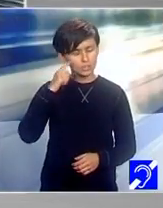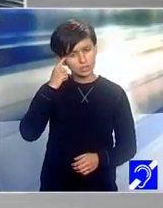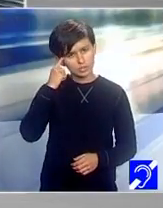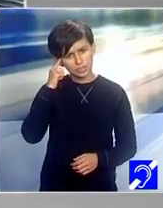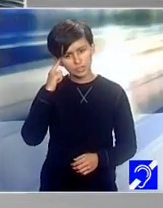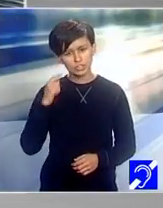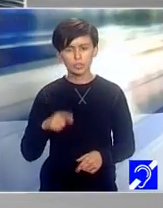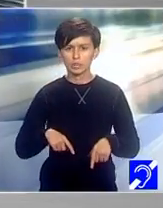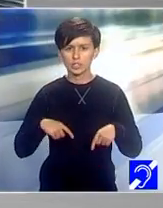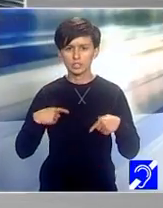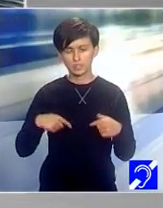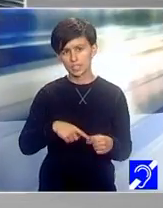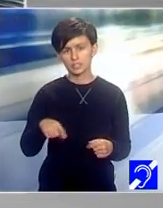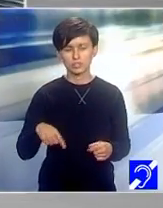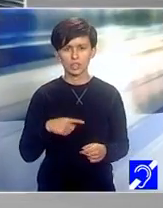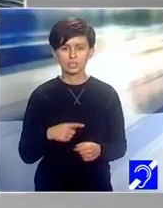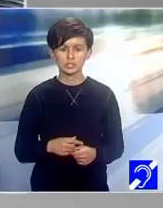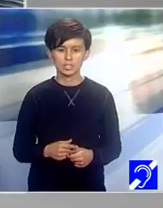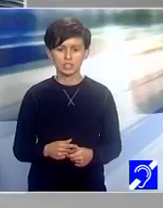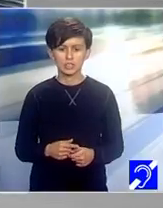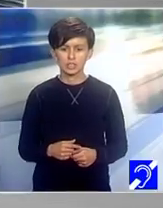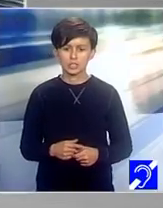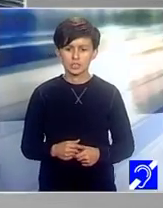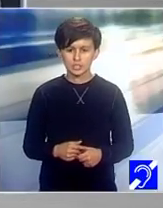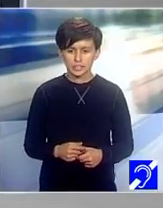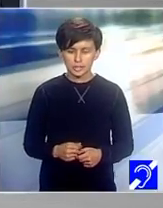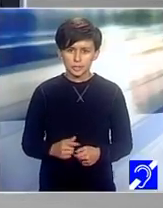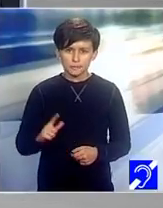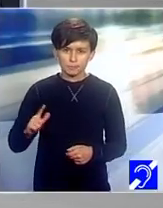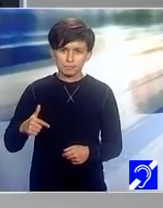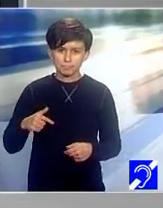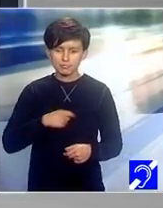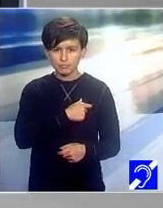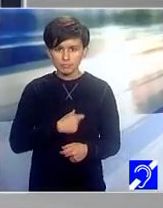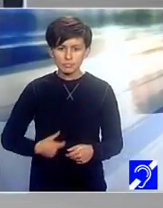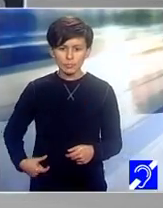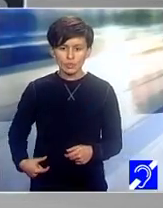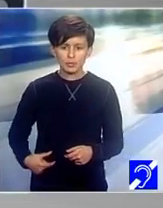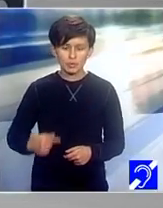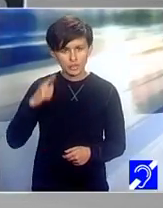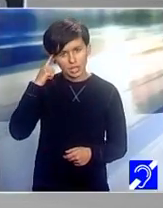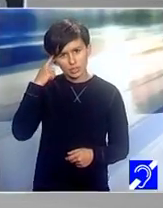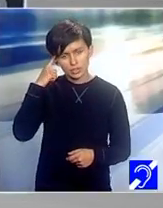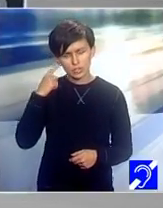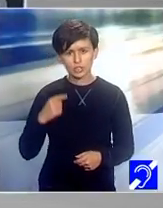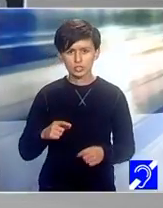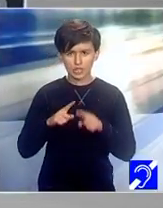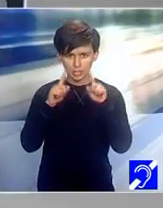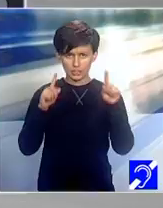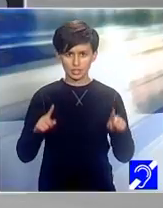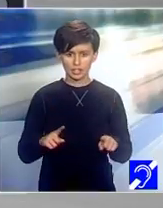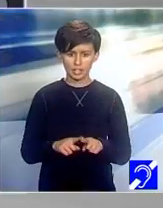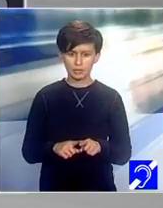fiecăruia, domnul viceprimar, probabil însărcinat direct prin natura funcției sale cu lucrurile astea, imaginea întotdeauna îți ia